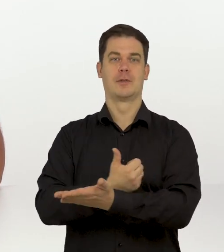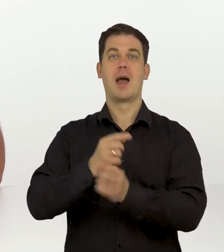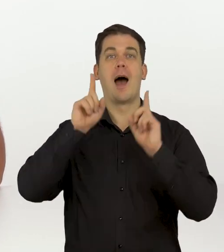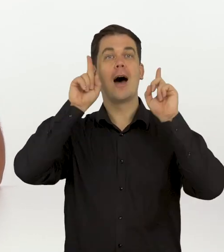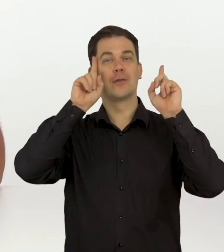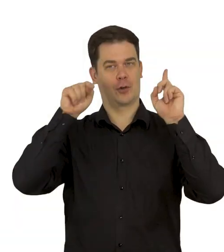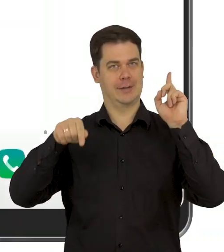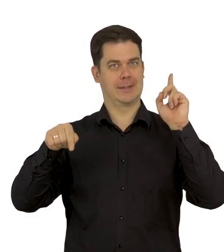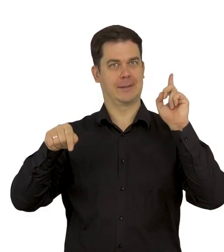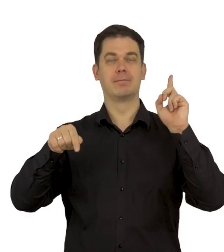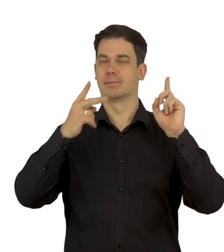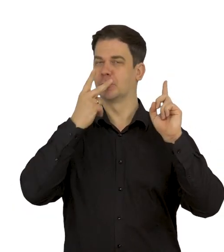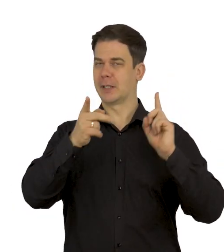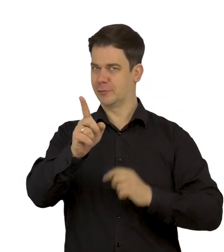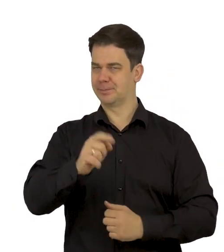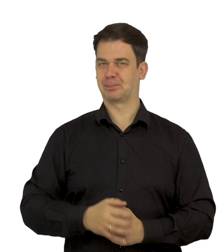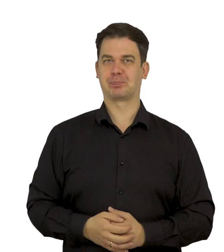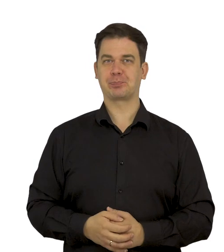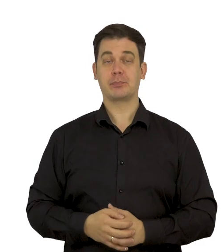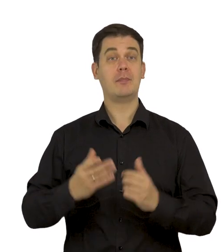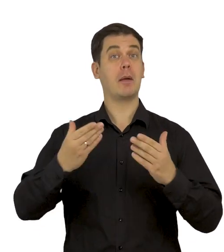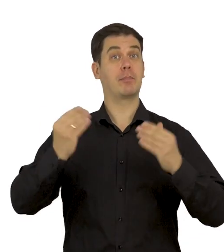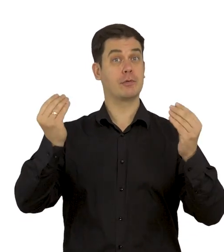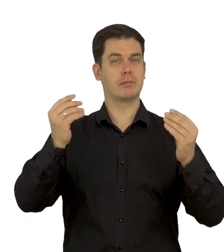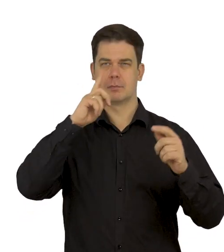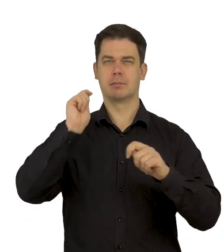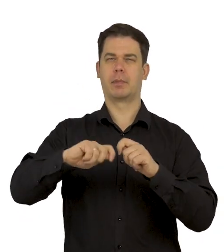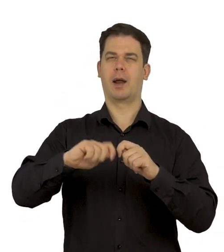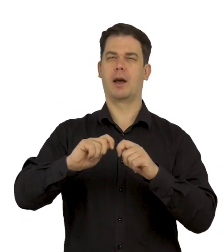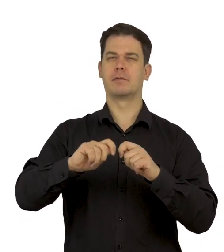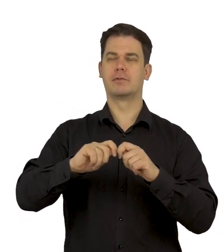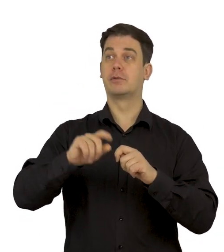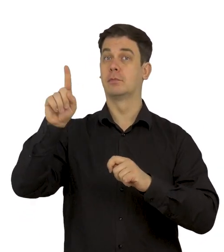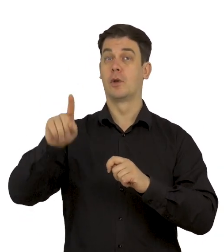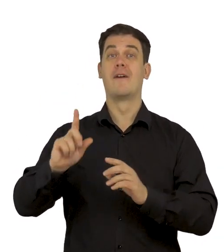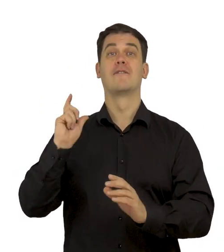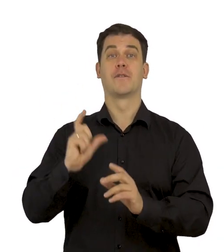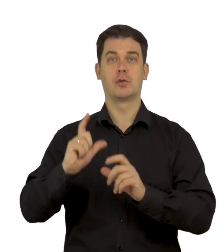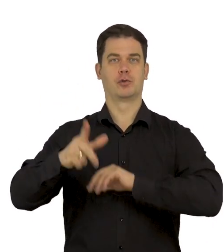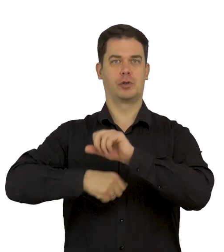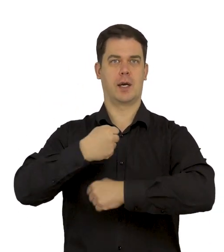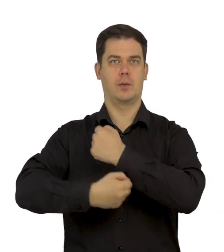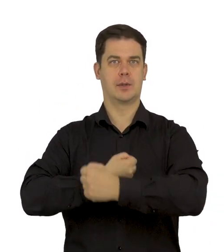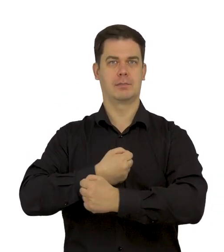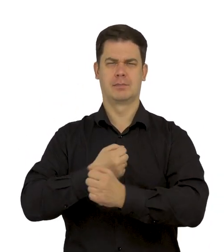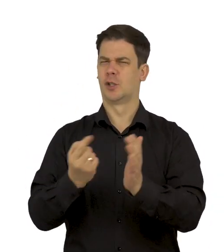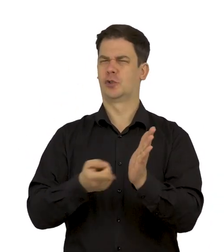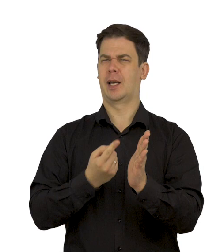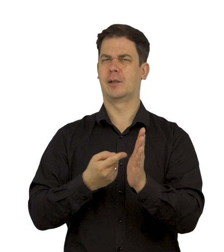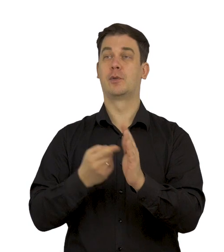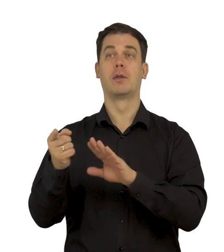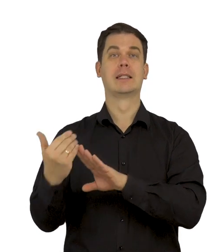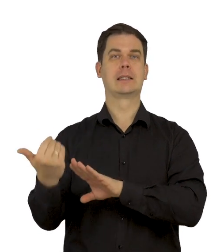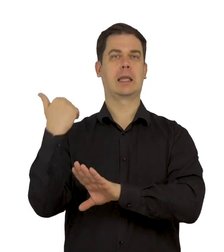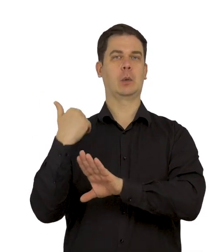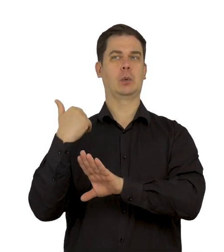Androidem. Zapraszam! Na początku sprawdźmy, które funkcje telefonu mamy włączone. Często pracują w tle, zużywając